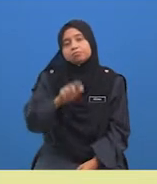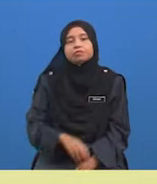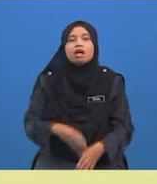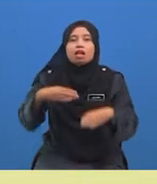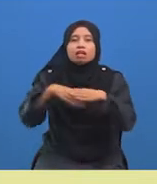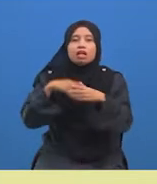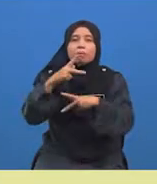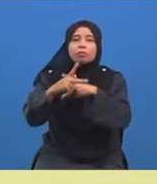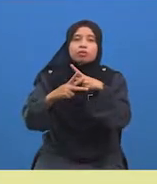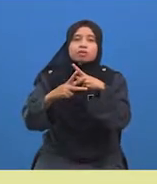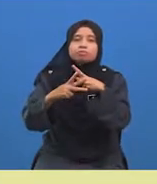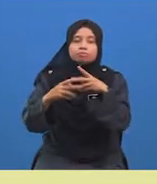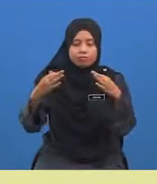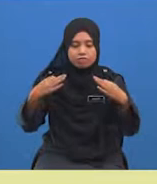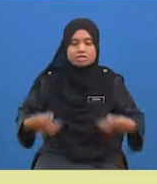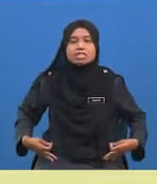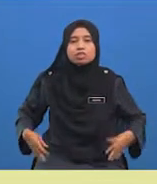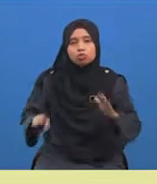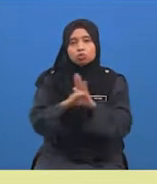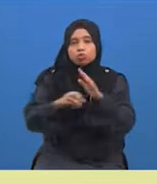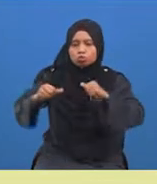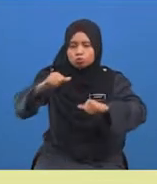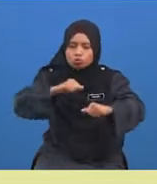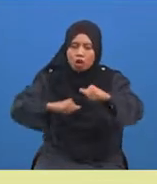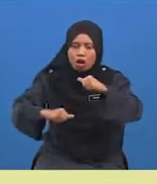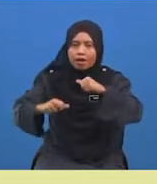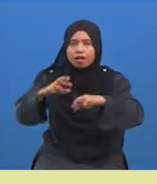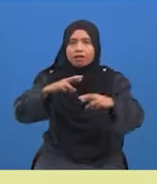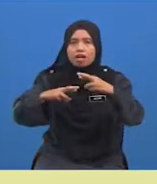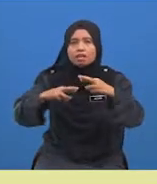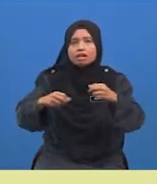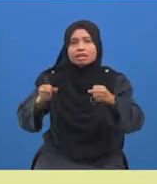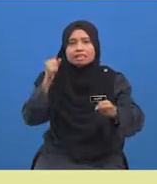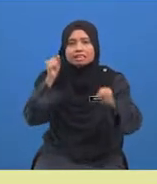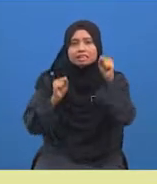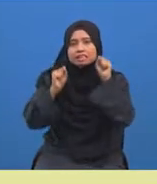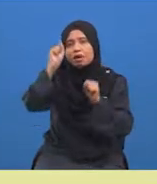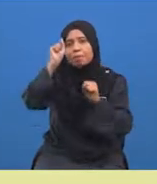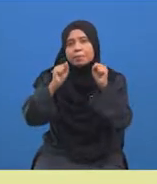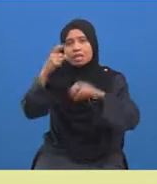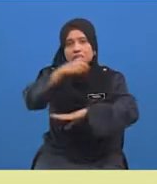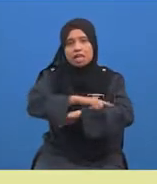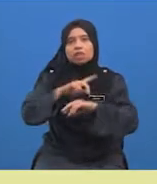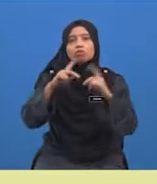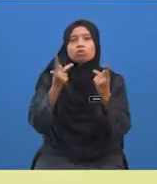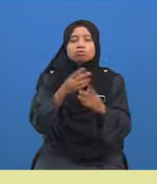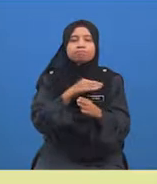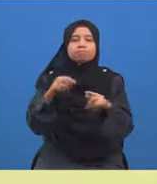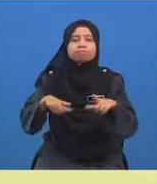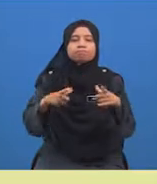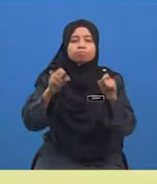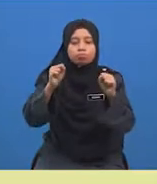Dalam program pembangunan fizikal seperti bersukan, riadah, senaman, hari keluarga dan sebagainya